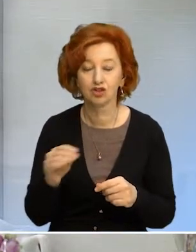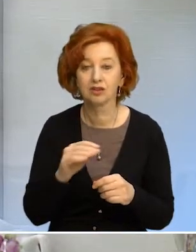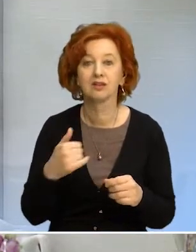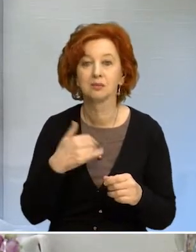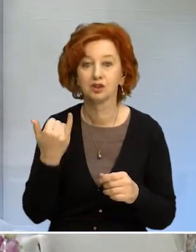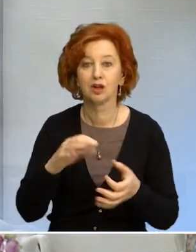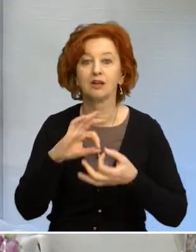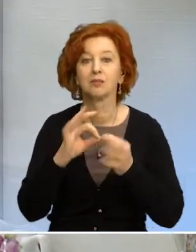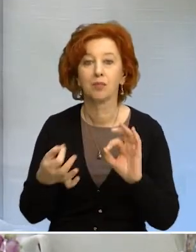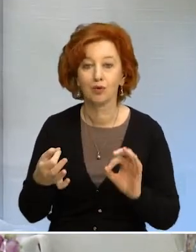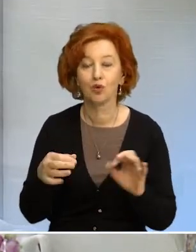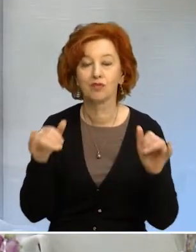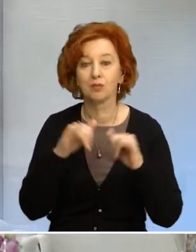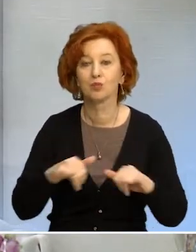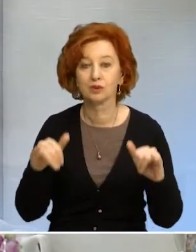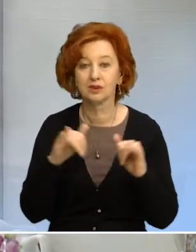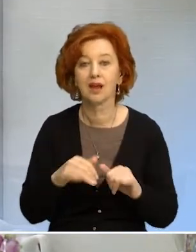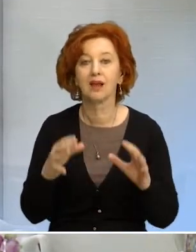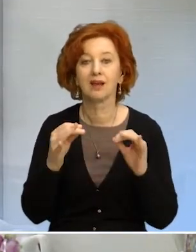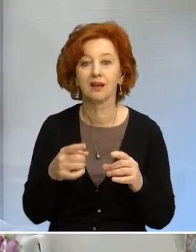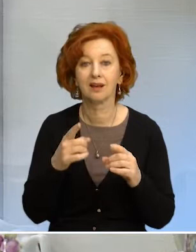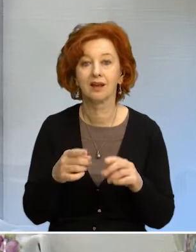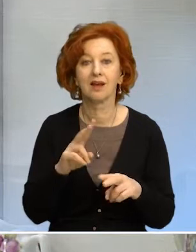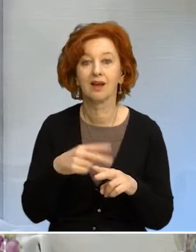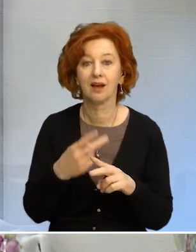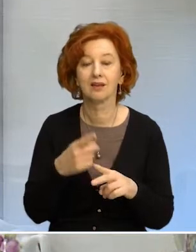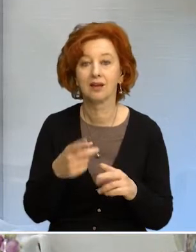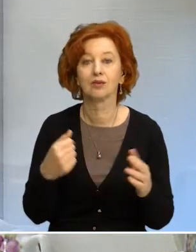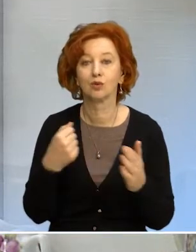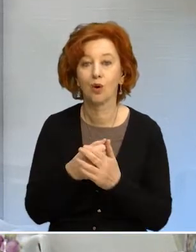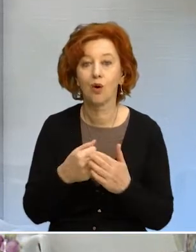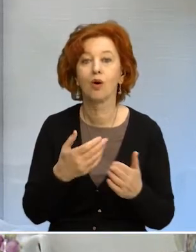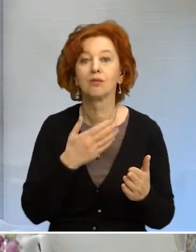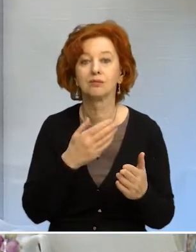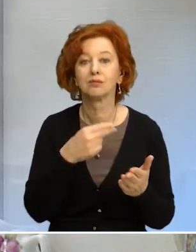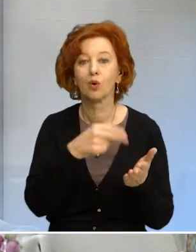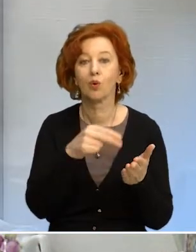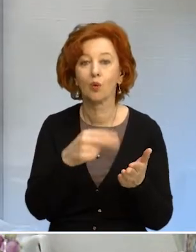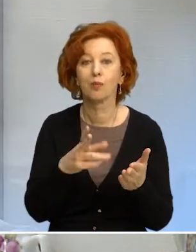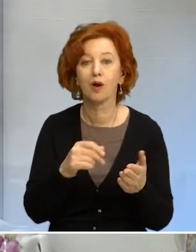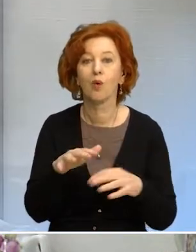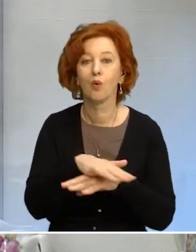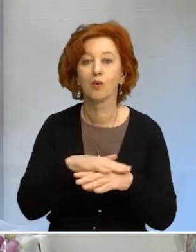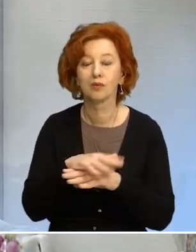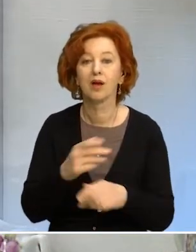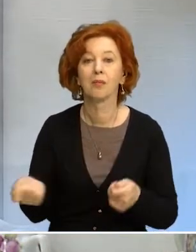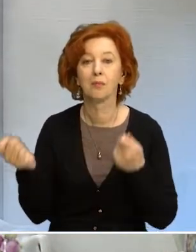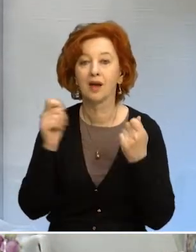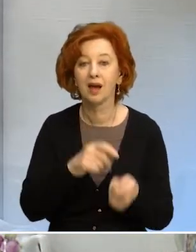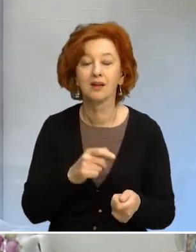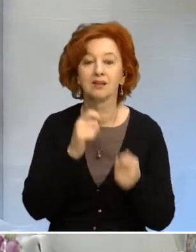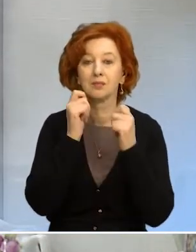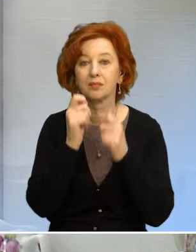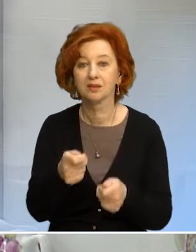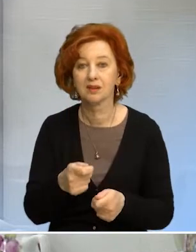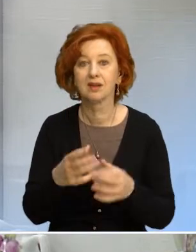них обязательно сейчас подробнее остановимся. И в дальнейшем это закупки у населения. Это принесенные и переданные